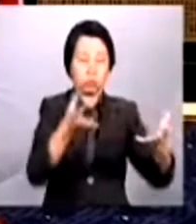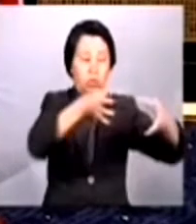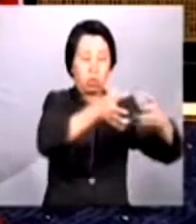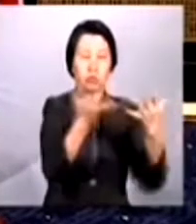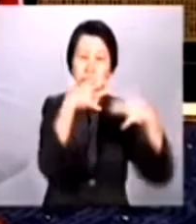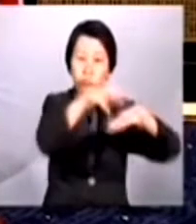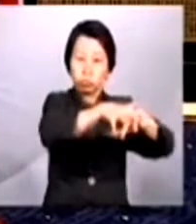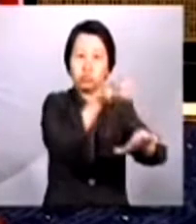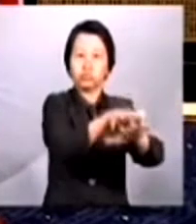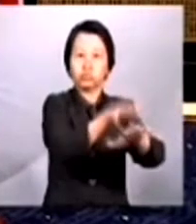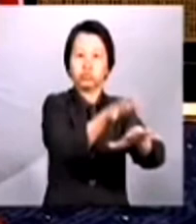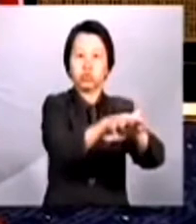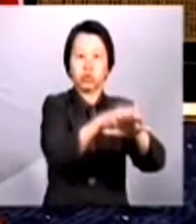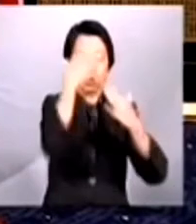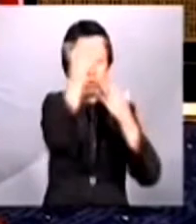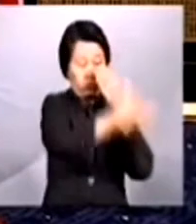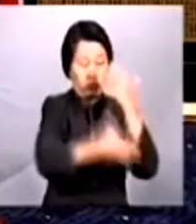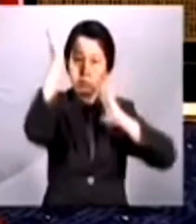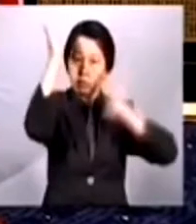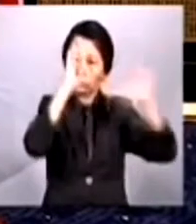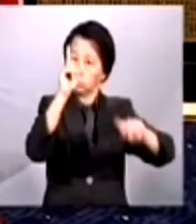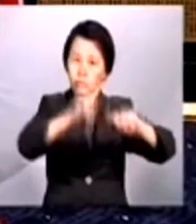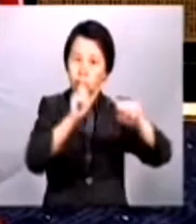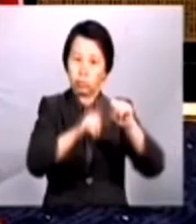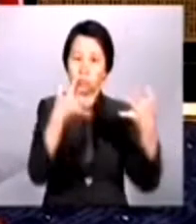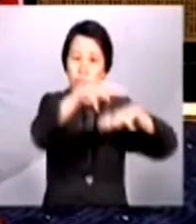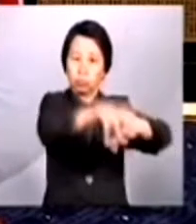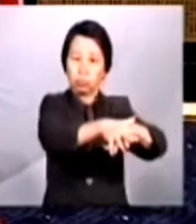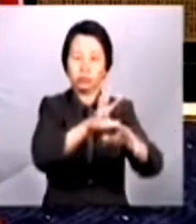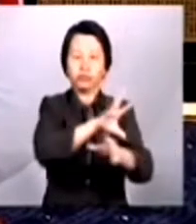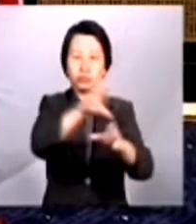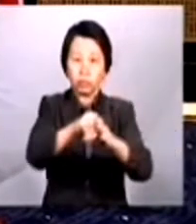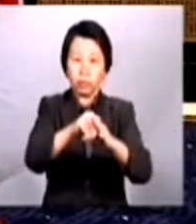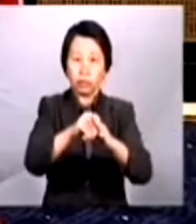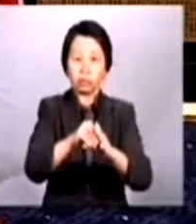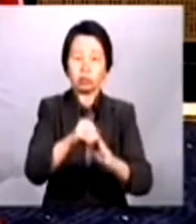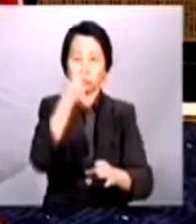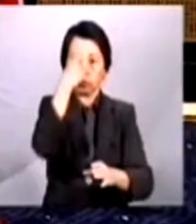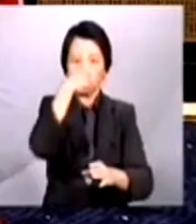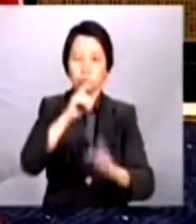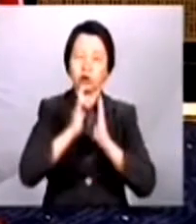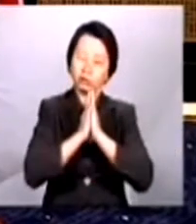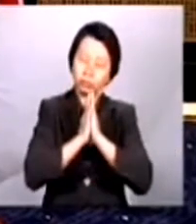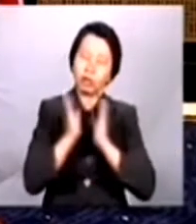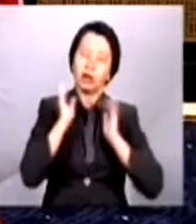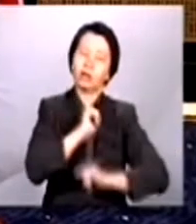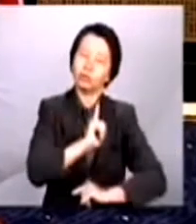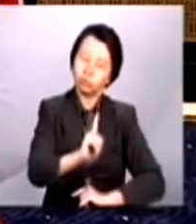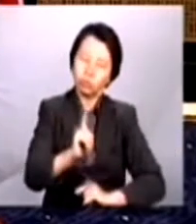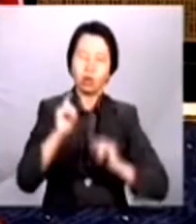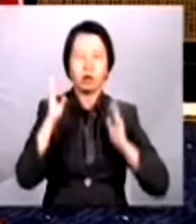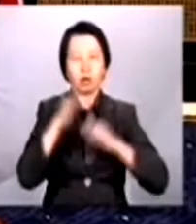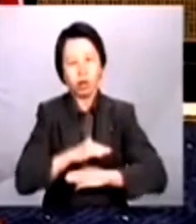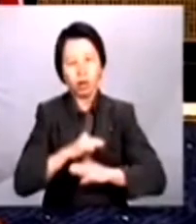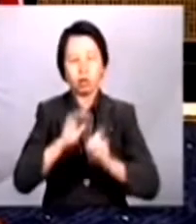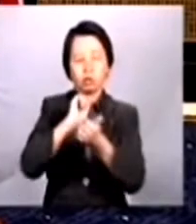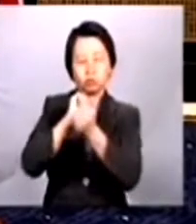perempuan ramai di seluruh negara Hai termasuklah activity keagamaan sukan